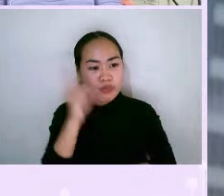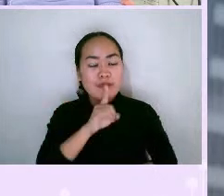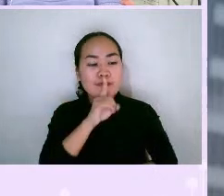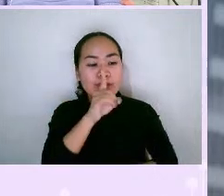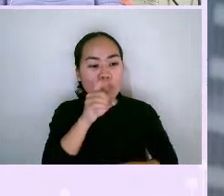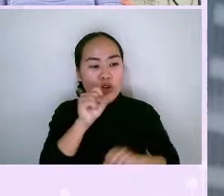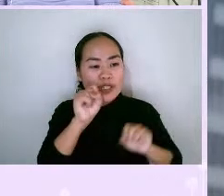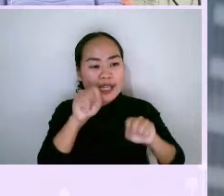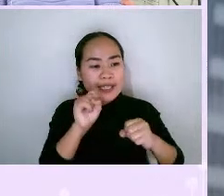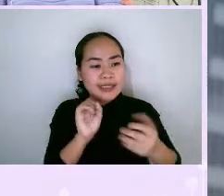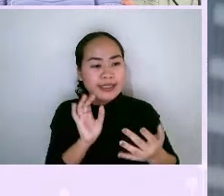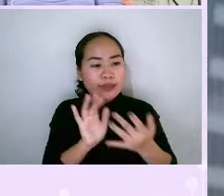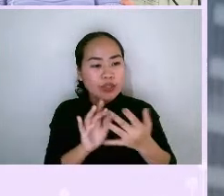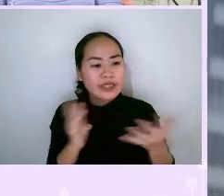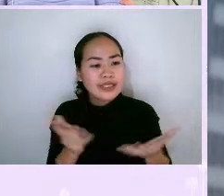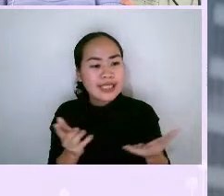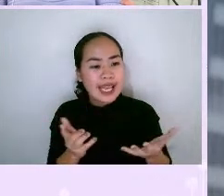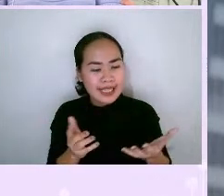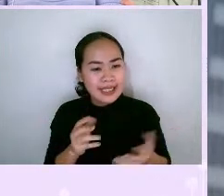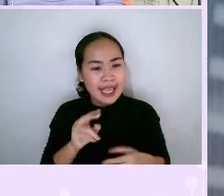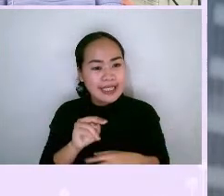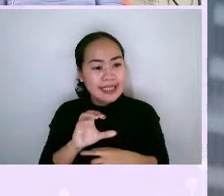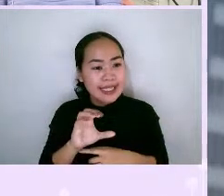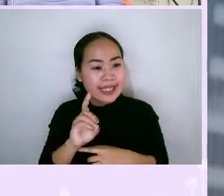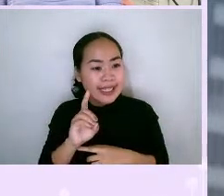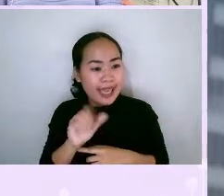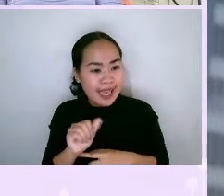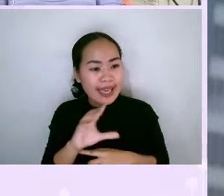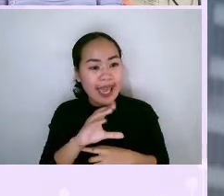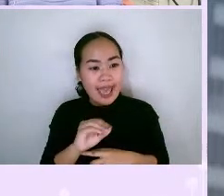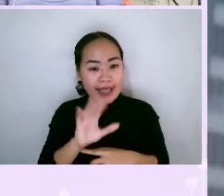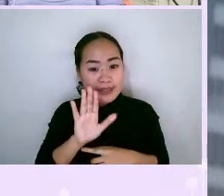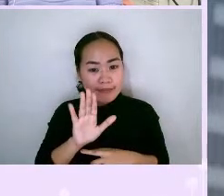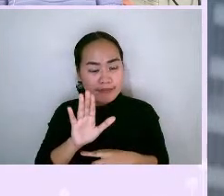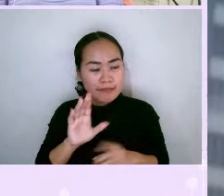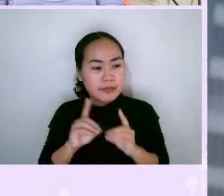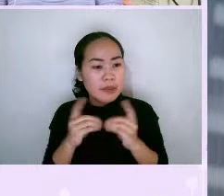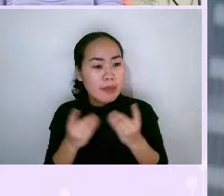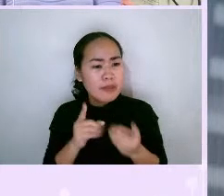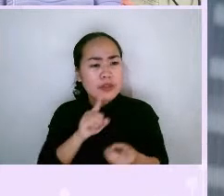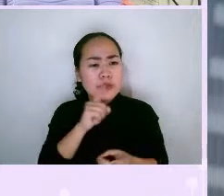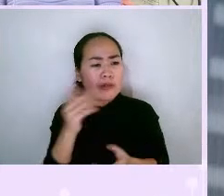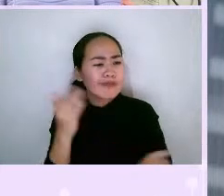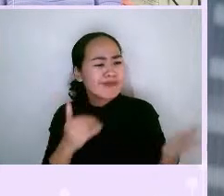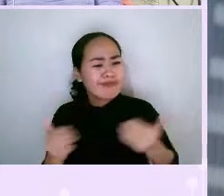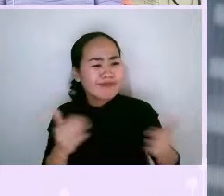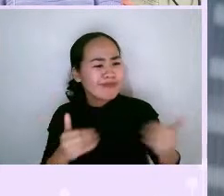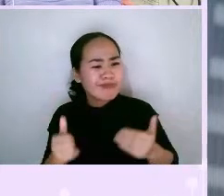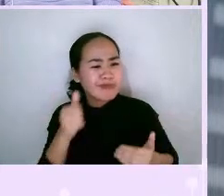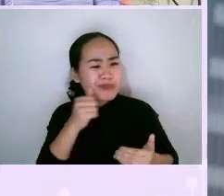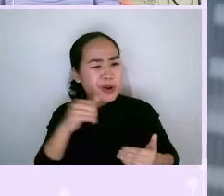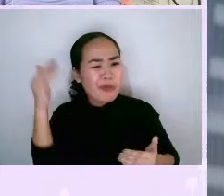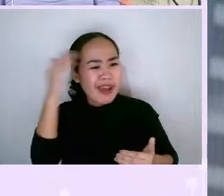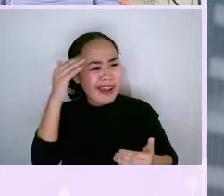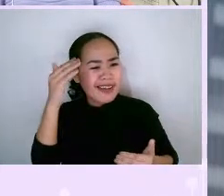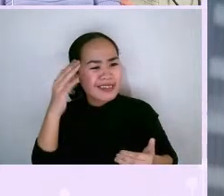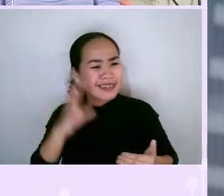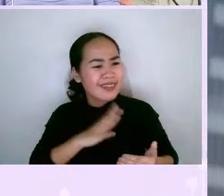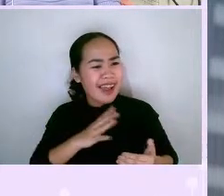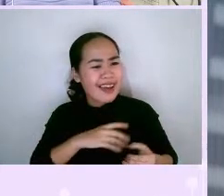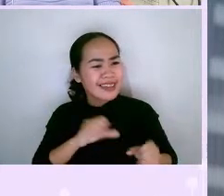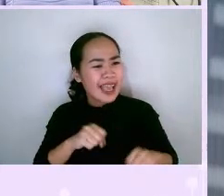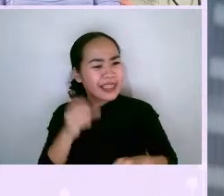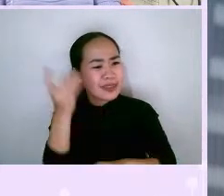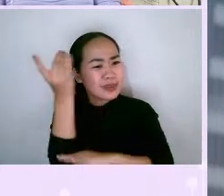National Council on Disability Affairs. Inaanyayahan ko po ang lahat ng mga kababaihan, lalo na ang mga within the area ng Quezon